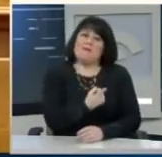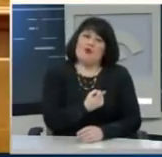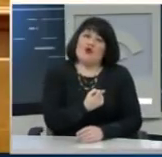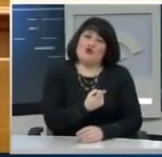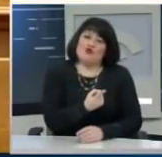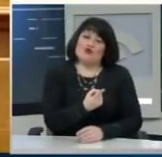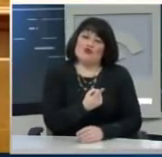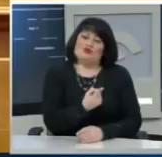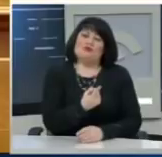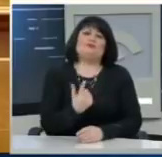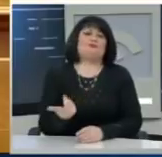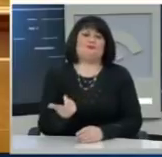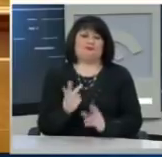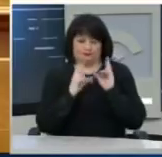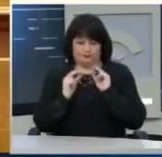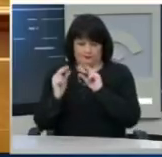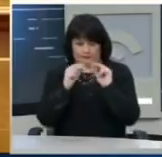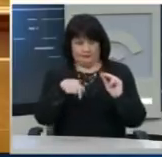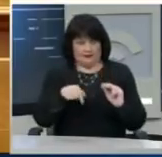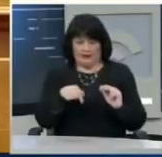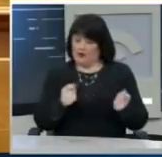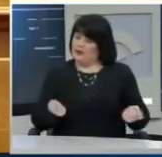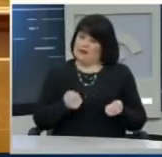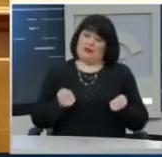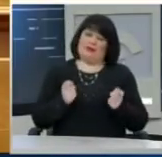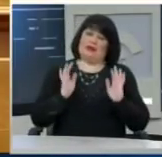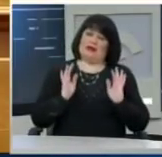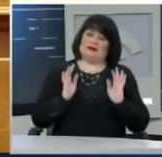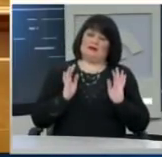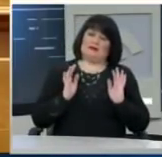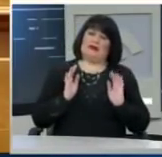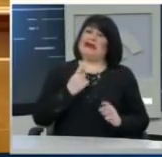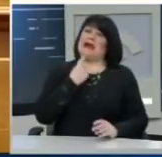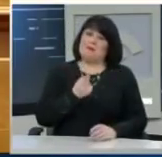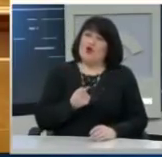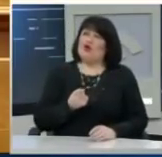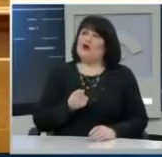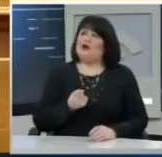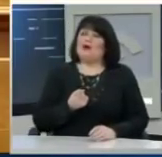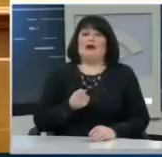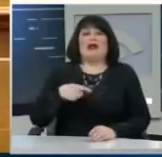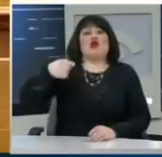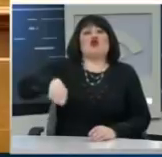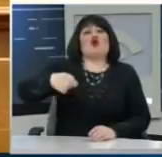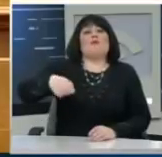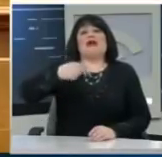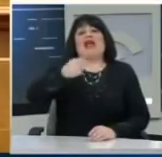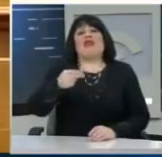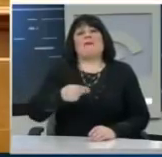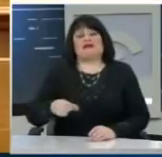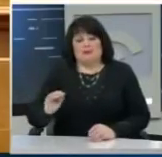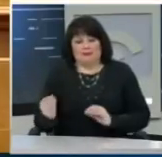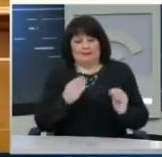Δεν πρόκειται λοιπόν σε αυτή τη συζήτηση εδώ, αν θέλετε, να επισέλθω στα νομικά ζητήματα που